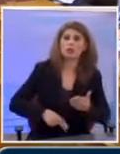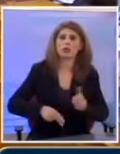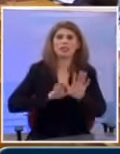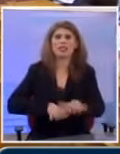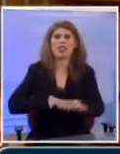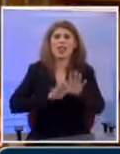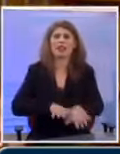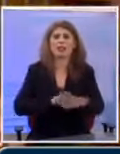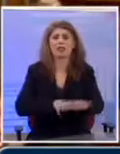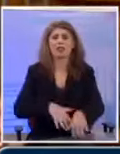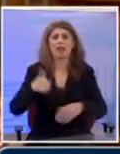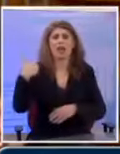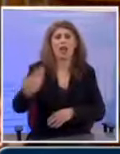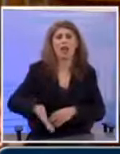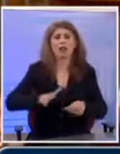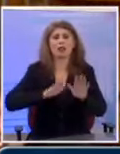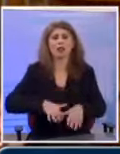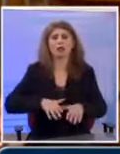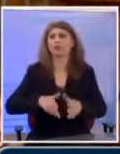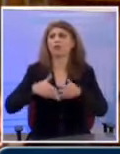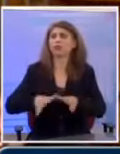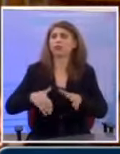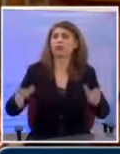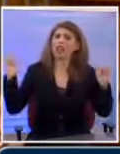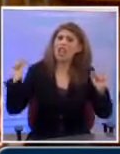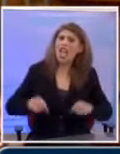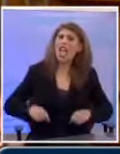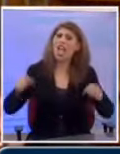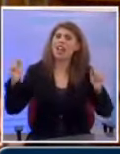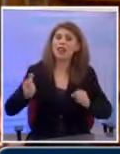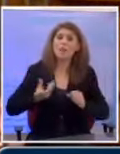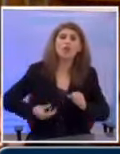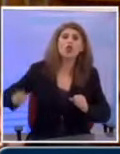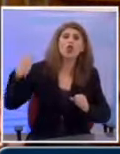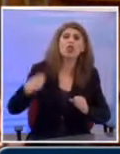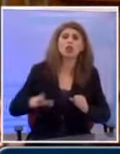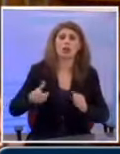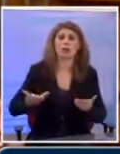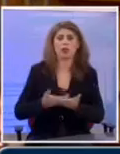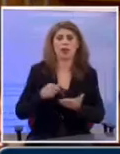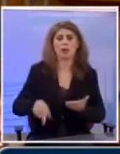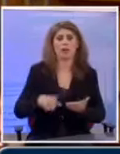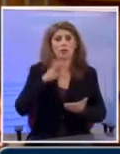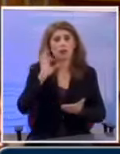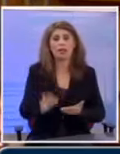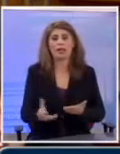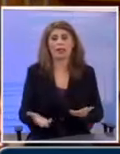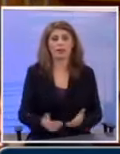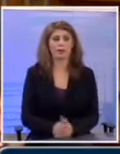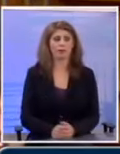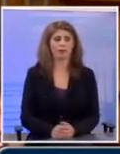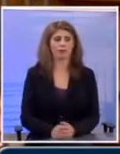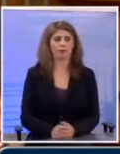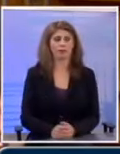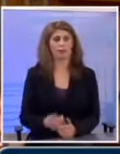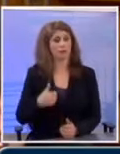συλλαλητήρια. Βγαίνατε έξω και κάνατε καμπάνια για τον ΕΣΕ πολύ χειρότερες προτάσεις από αυτές στις οποίες καταλήξαμε.